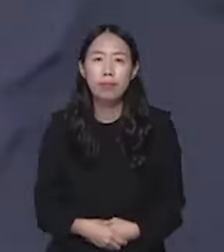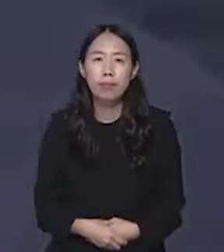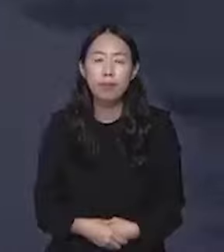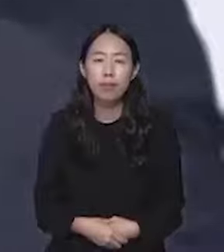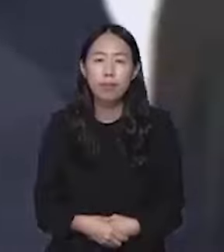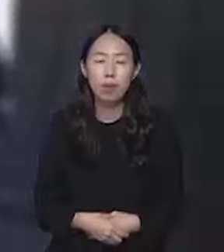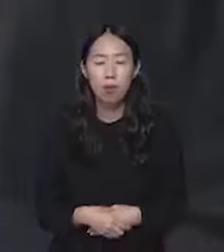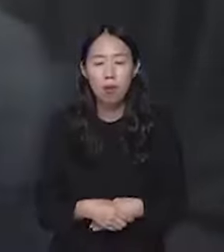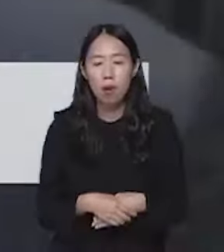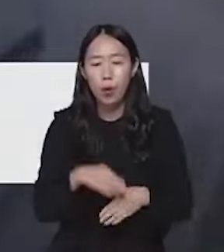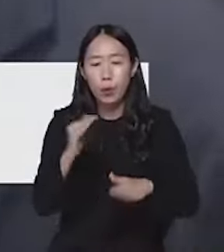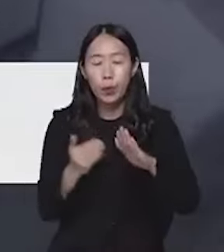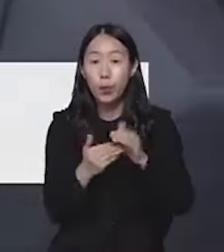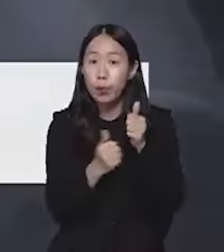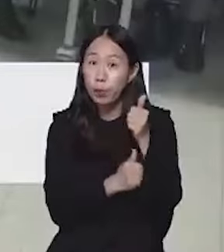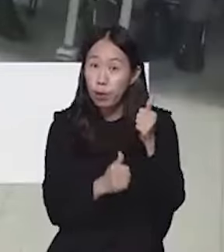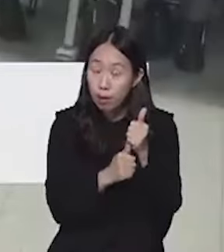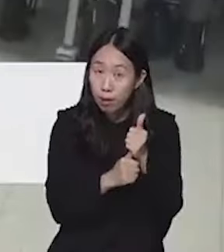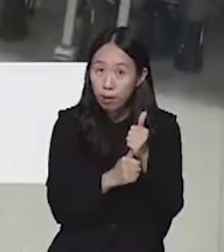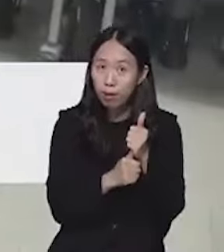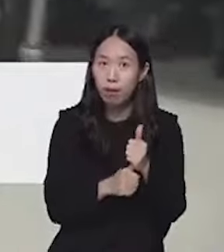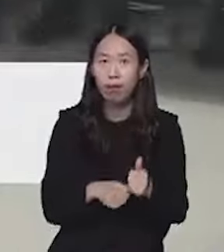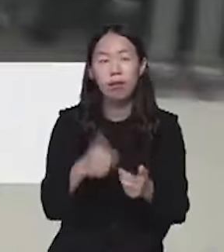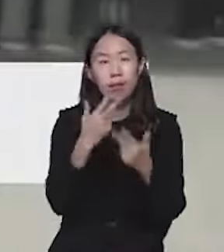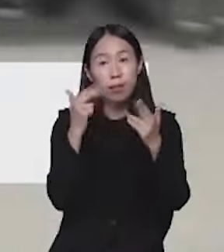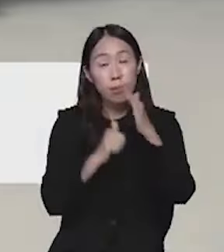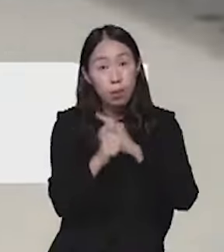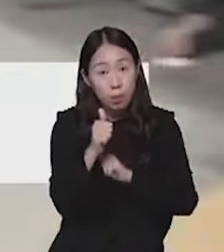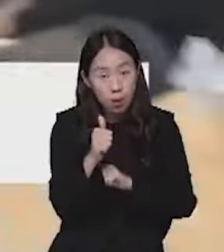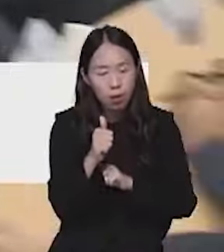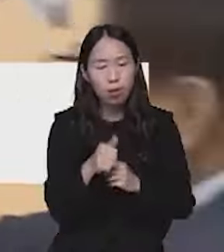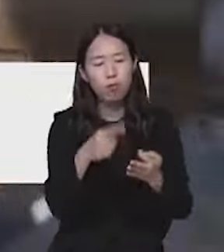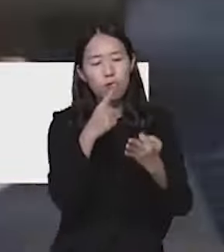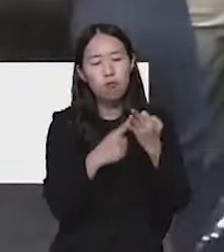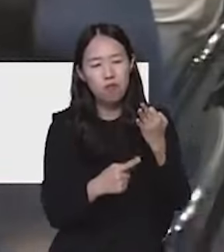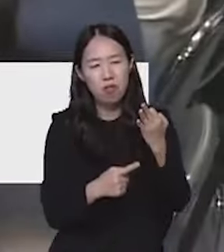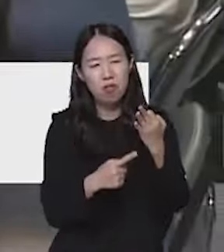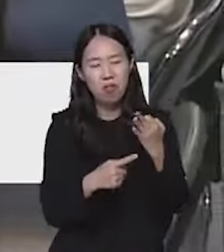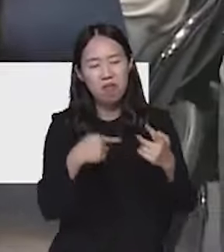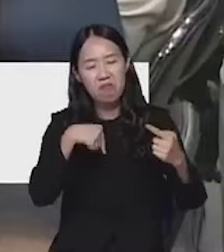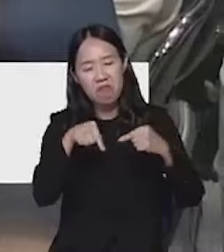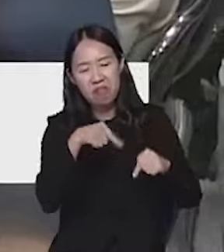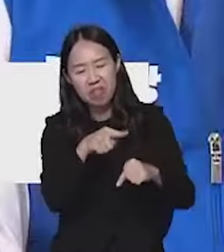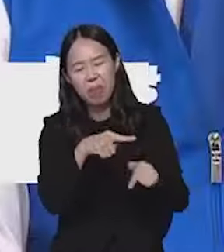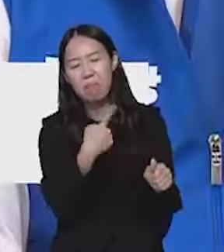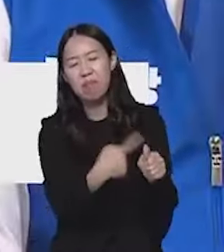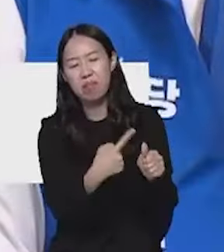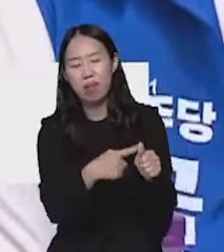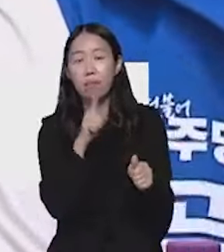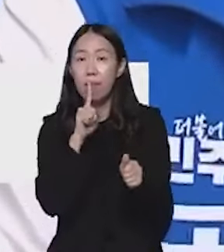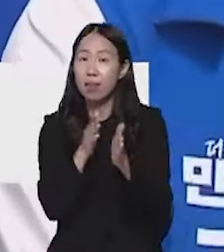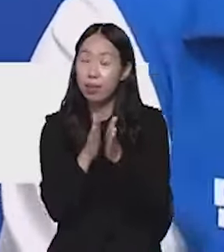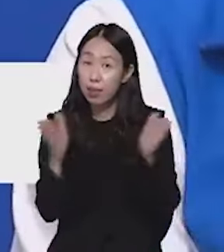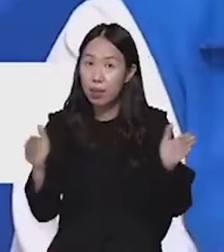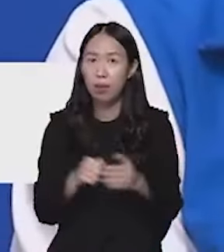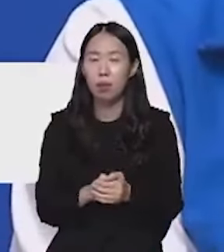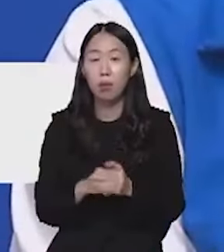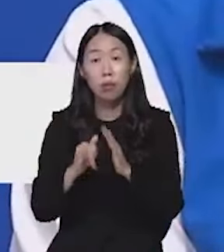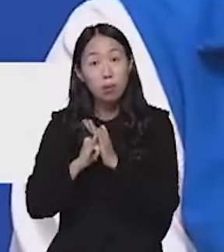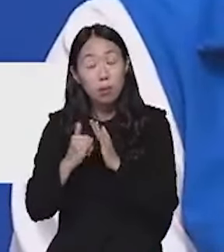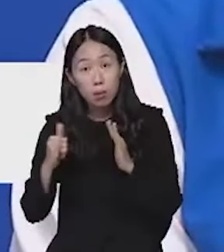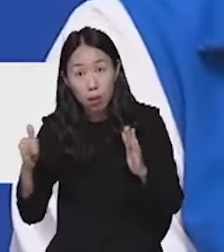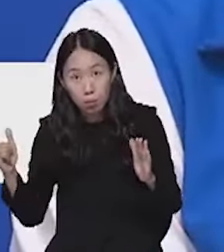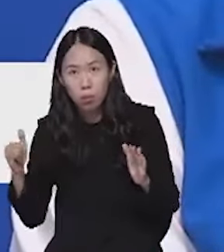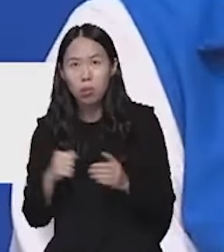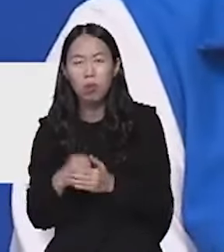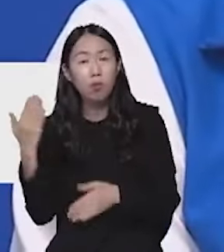현장 최고위에서 이재명 대표는 윤석열 정권에 대한 비판으로 포문을 열었습니다. 국민들이 지난 총선을